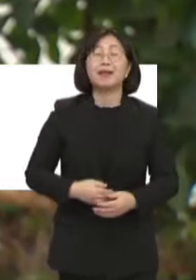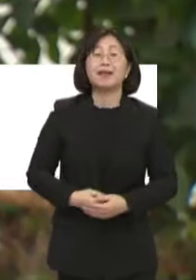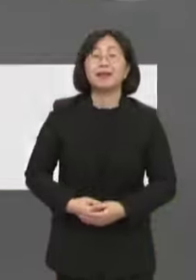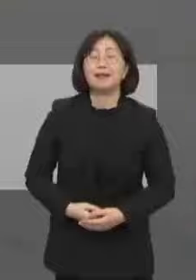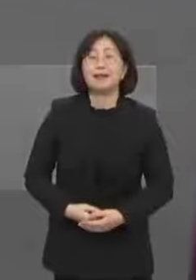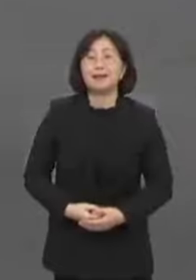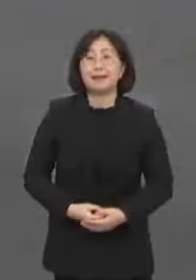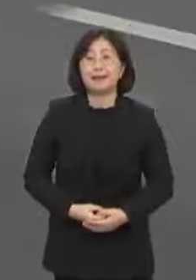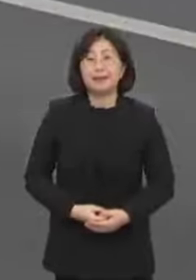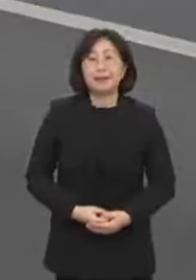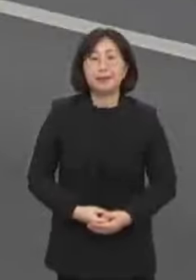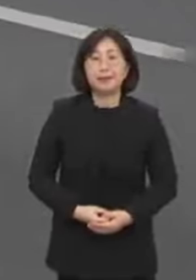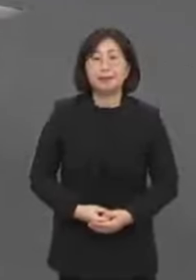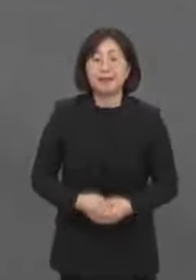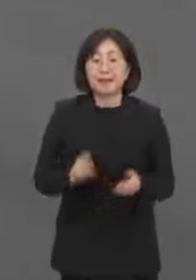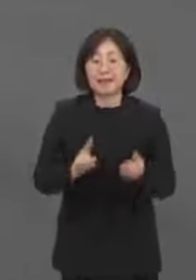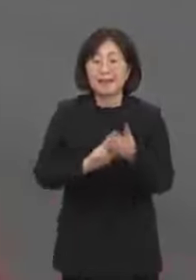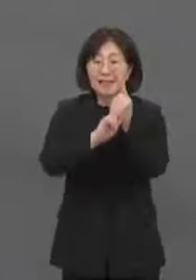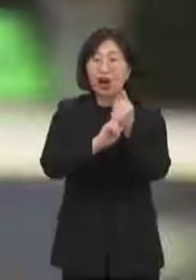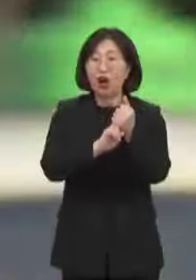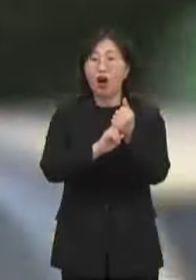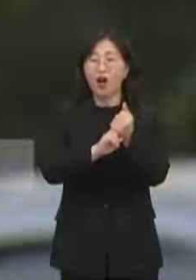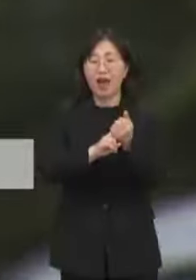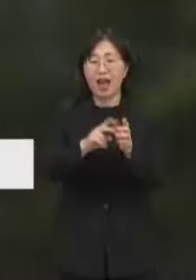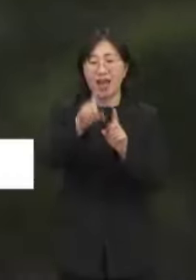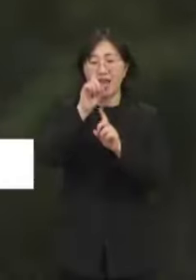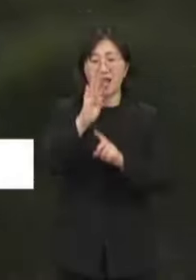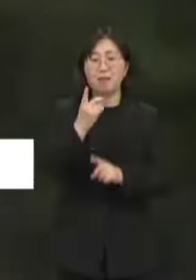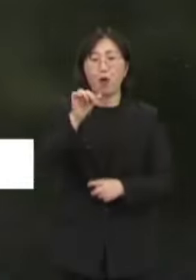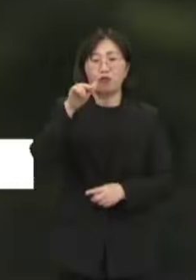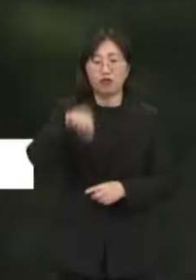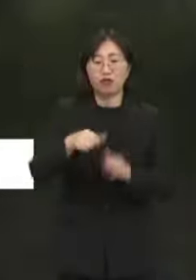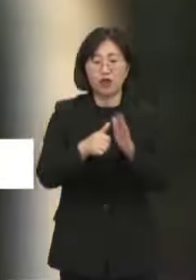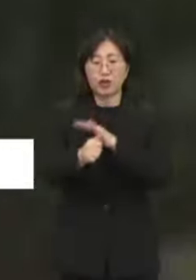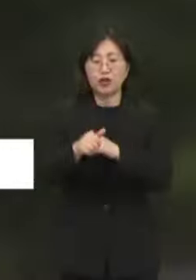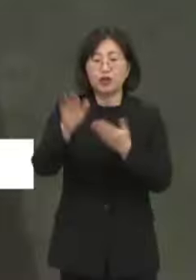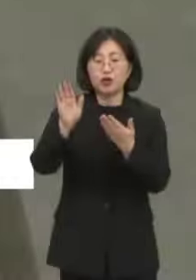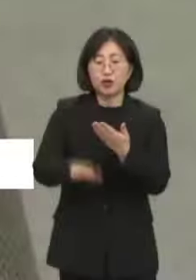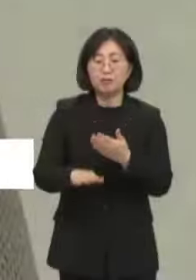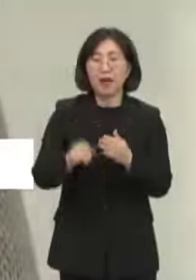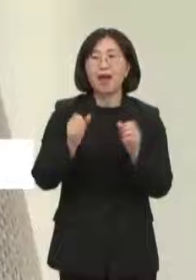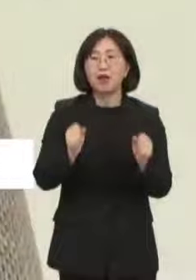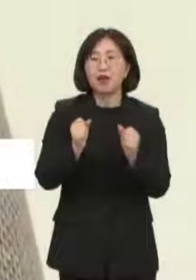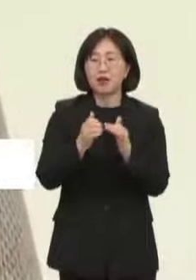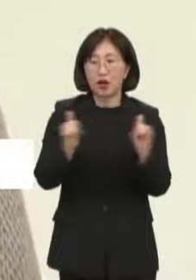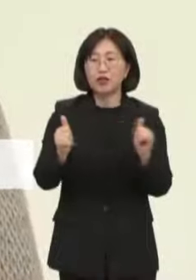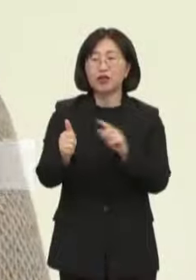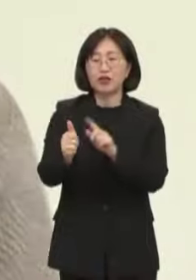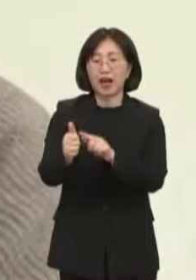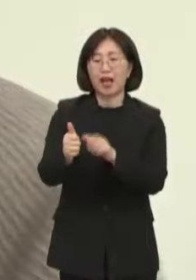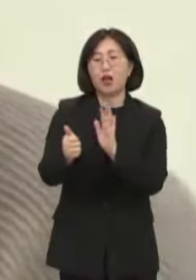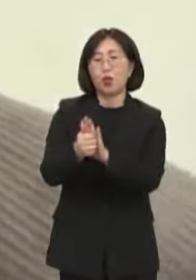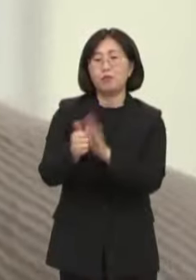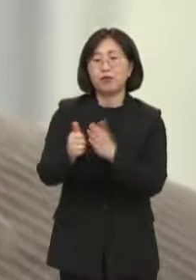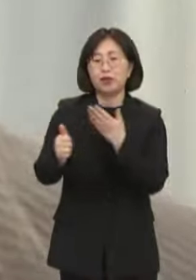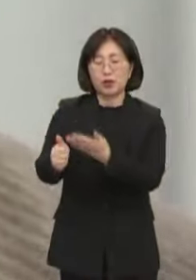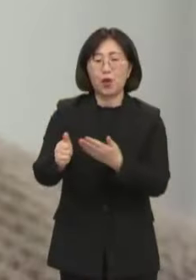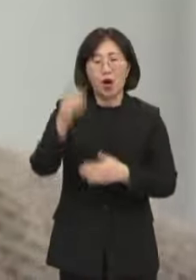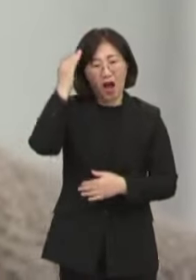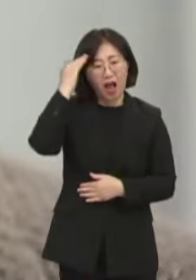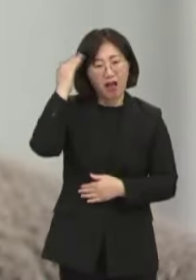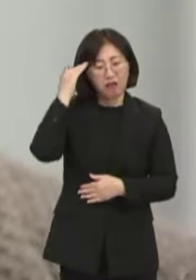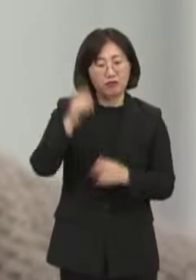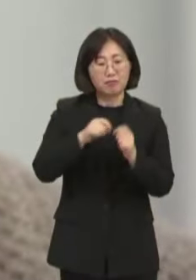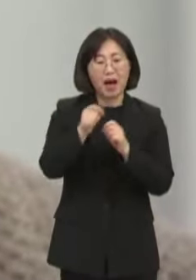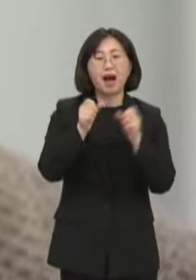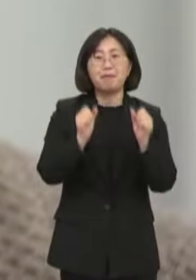좋겠습니다. 기적의 아이콘 이봉주 선수는 후배 마라토너들에게 도움을 주며 한국 마라톤의 발전을 이끌고 싶다는